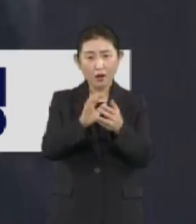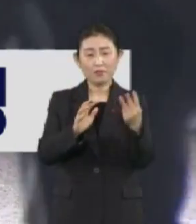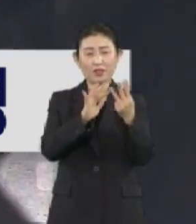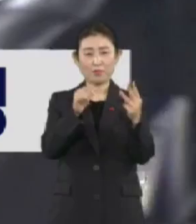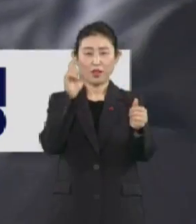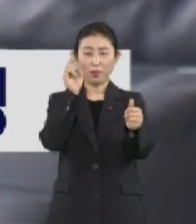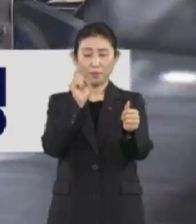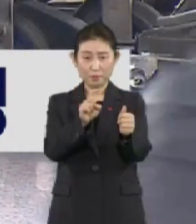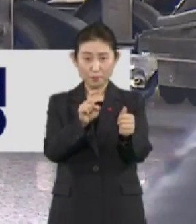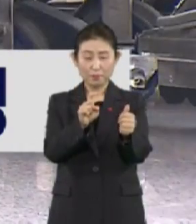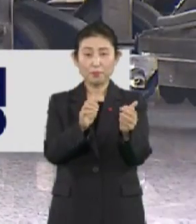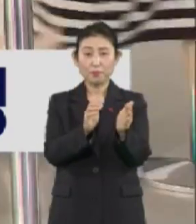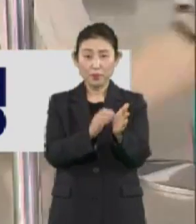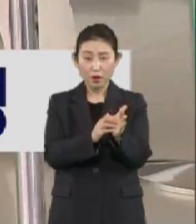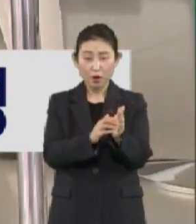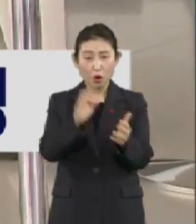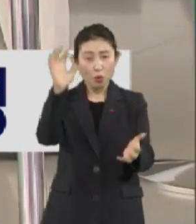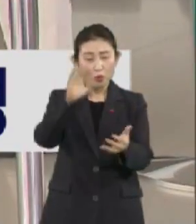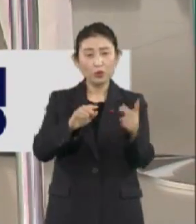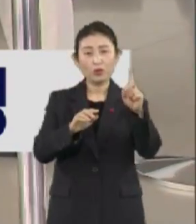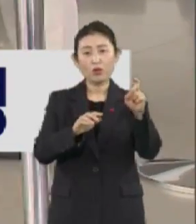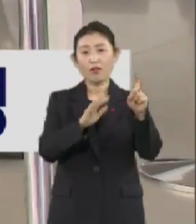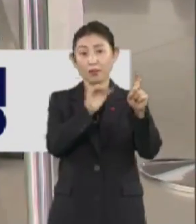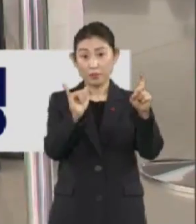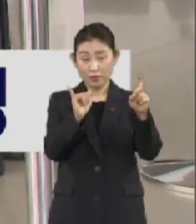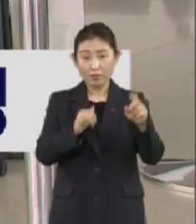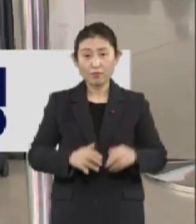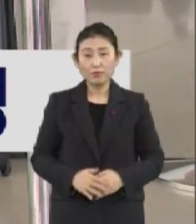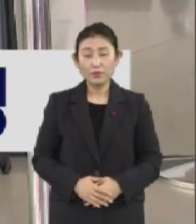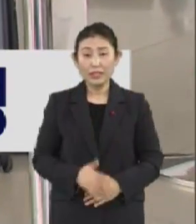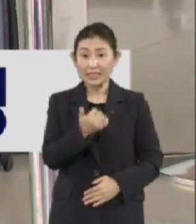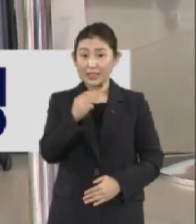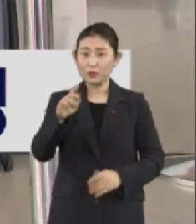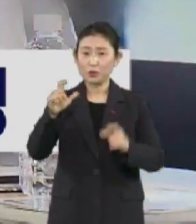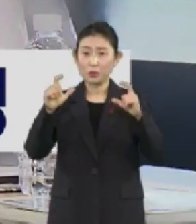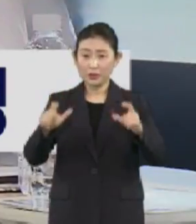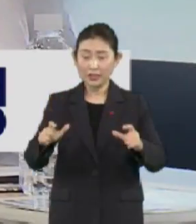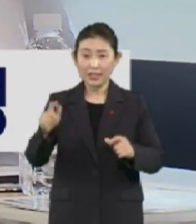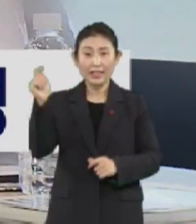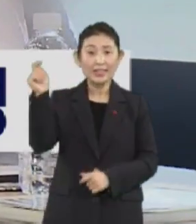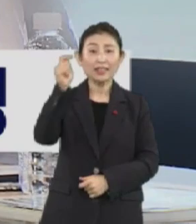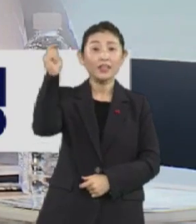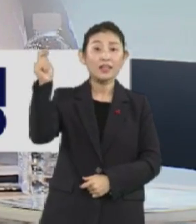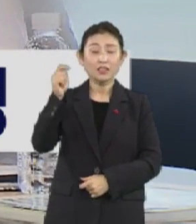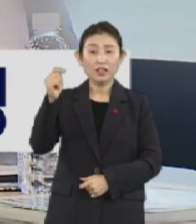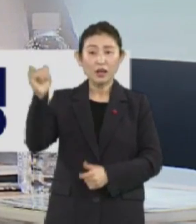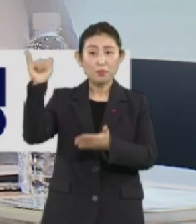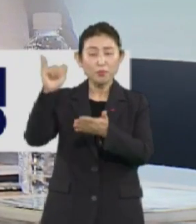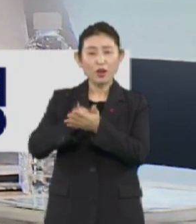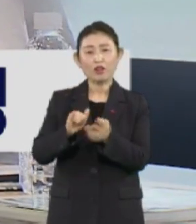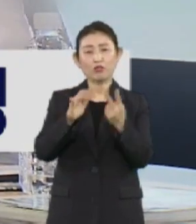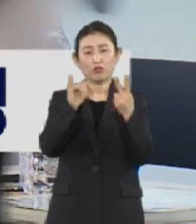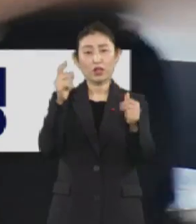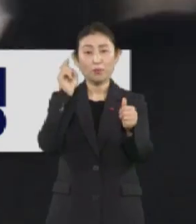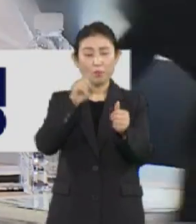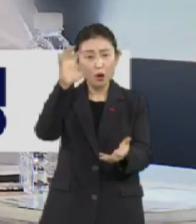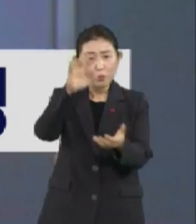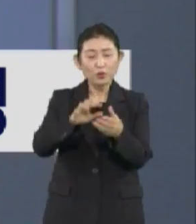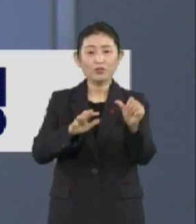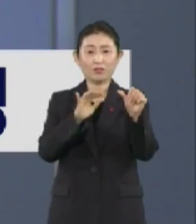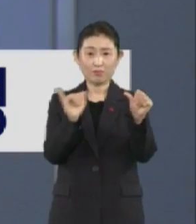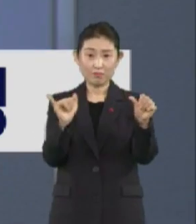3명이 추가 감염 되면서 모두 11명으로 들었고 3 중에선 케냐에서 이 국한 2명이 추가되면서 모두